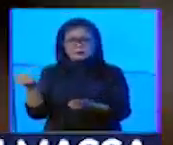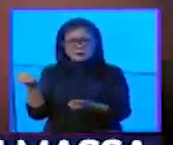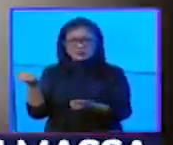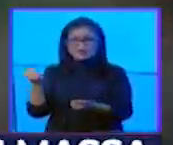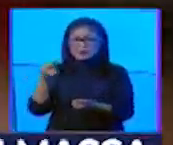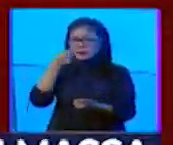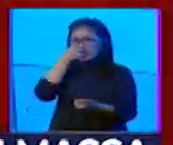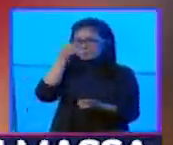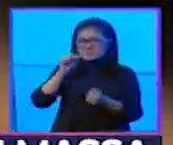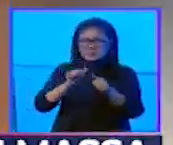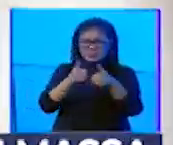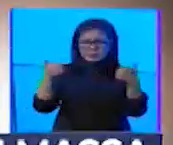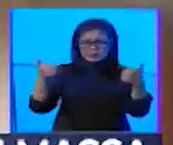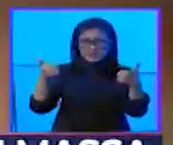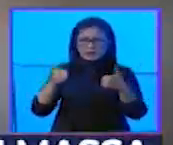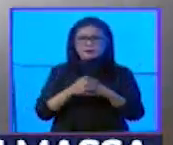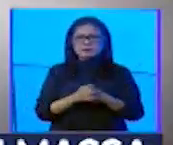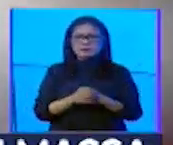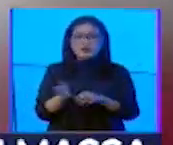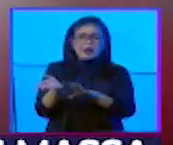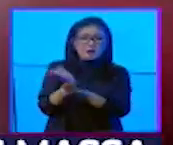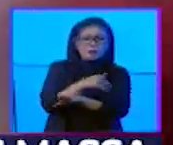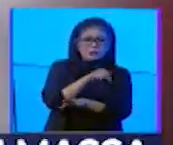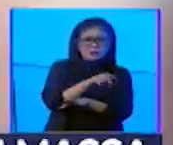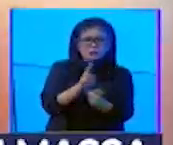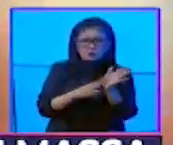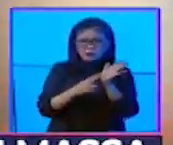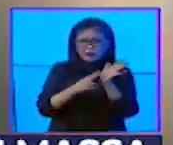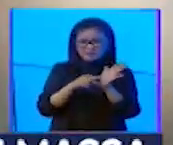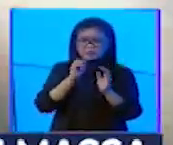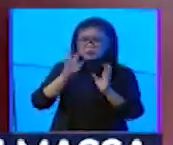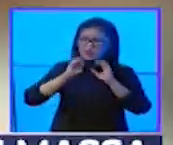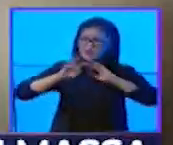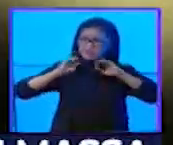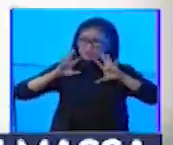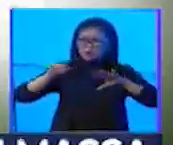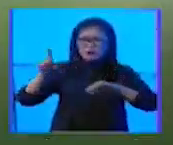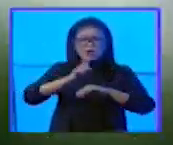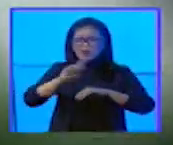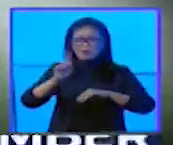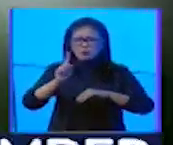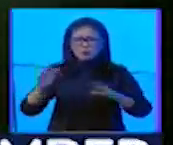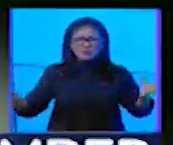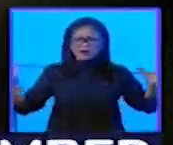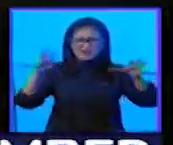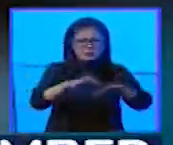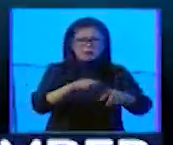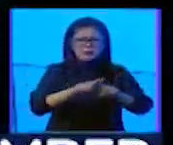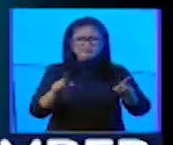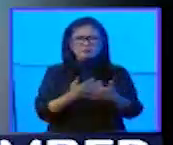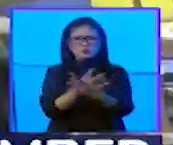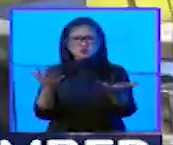Penyekatan dan imbauan bahkan telah dilakukan sejak awal November. Meski sudah dilarang untuk menghadiri haul, namun banyaknya masyarakat yang datang